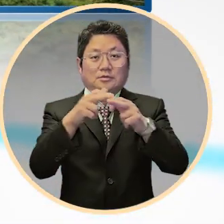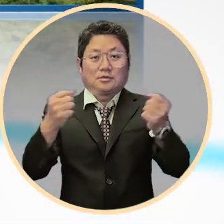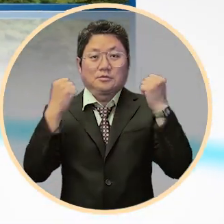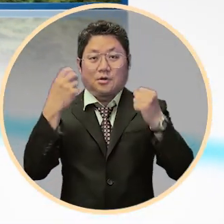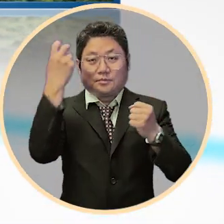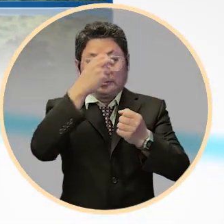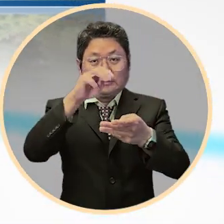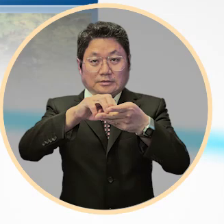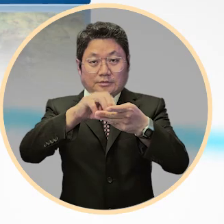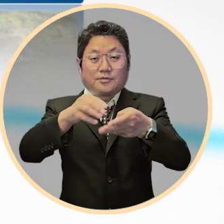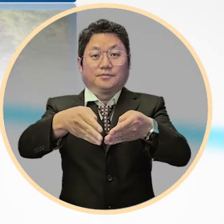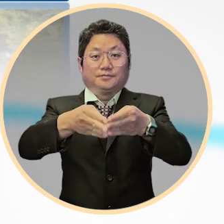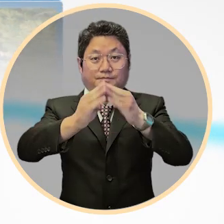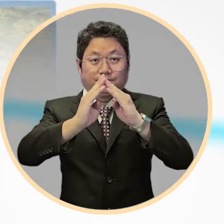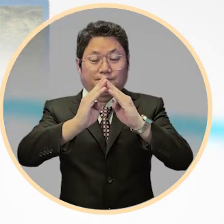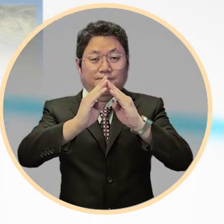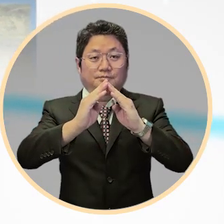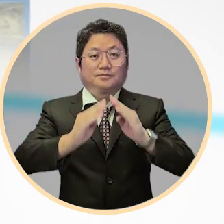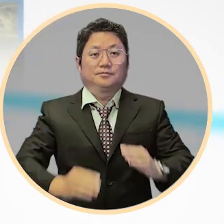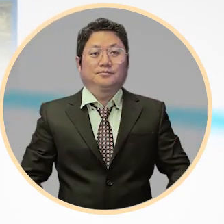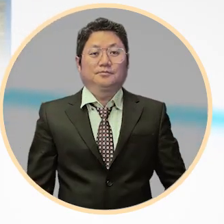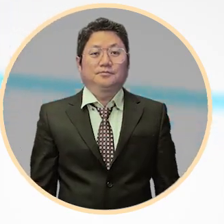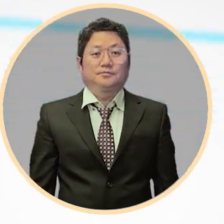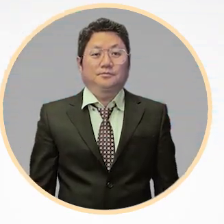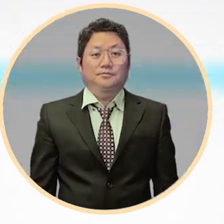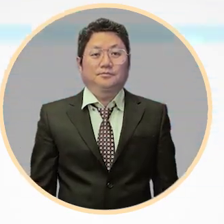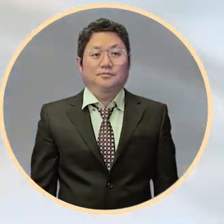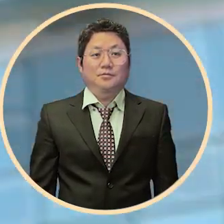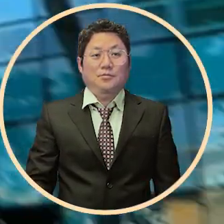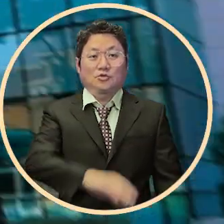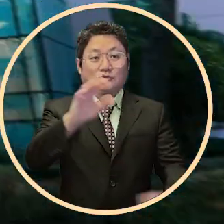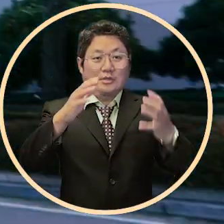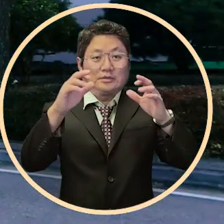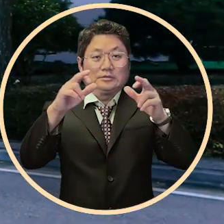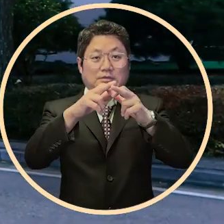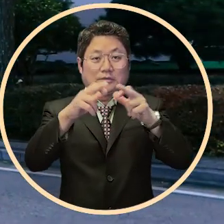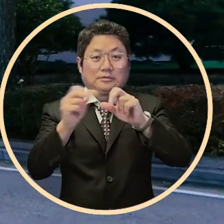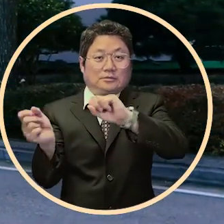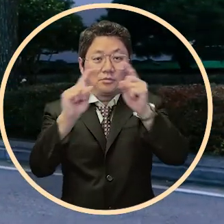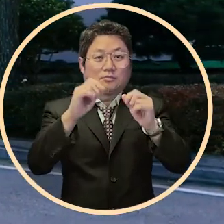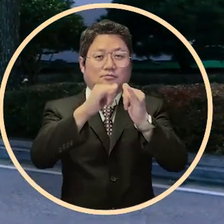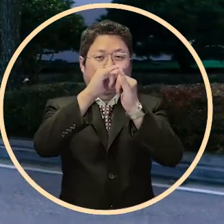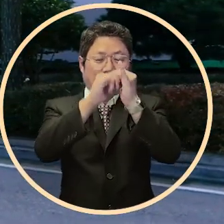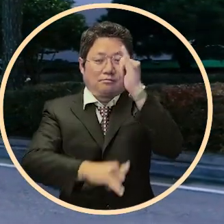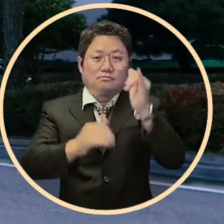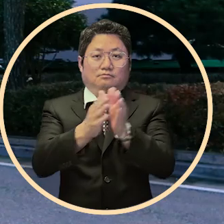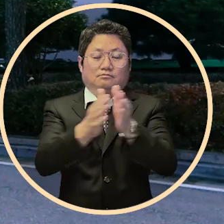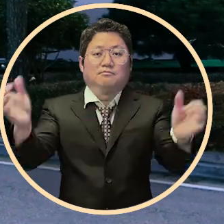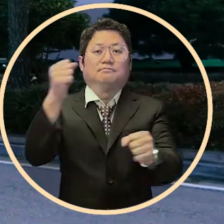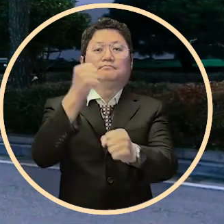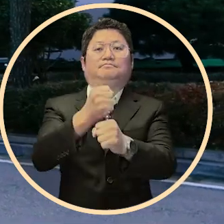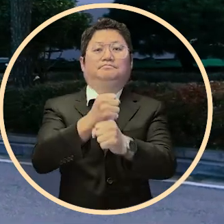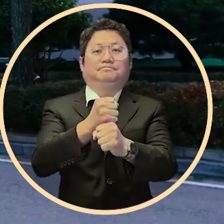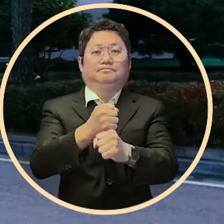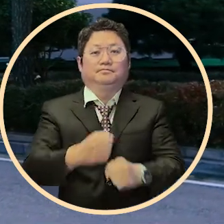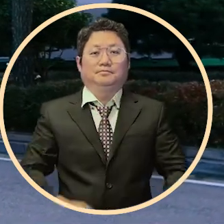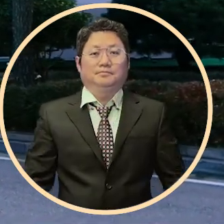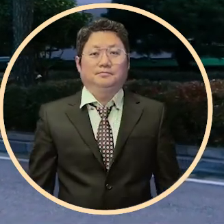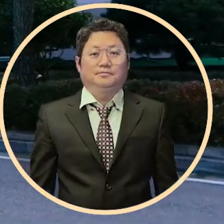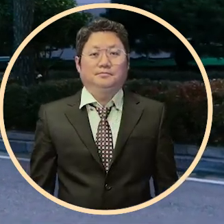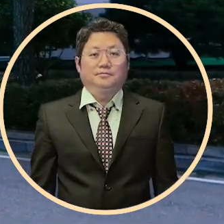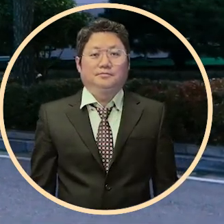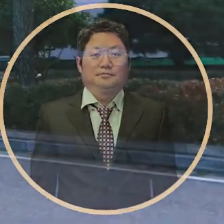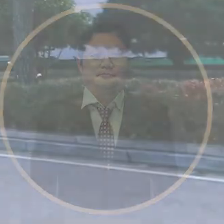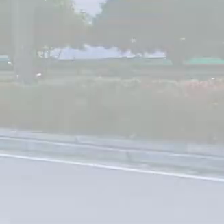2021년 장애인 건강검진센터가 개소되어 우리나라 장애인 재활에 새로운 역사를